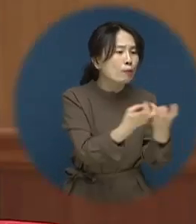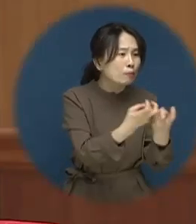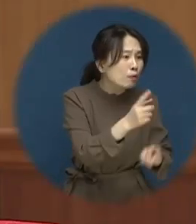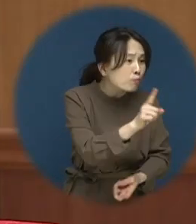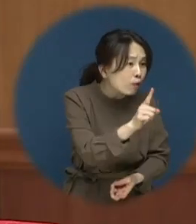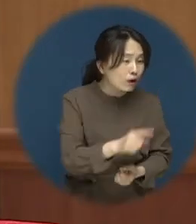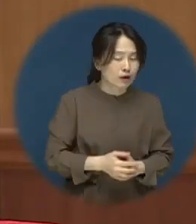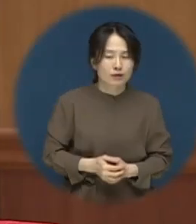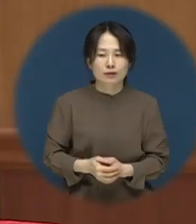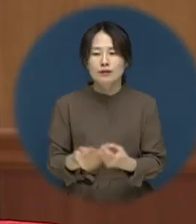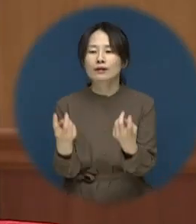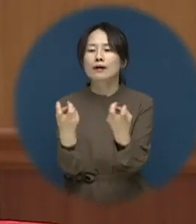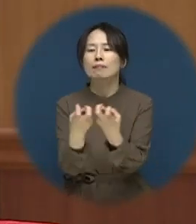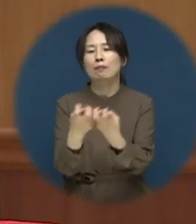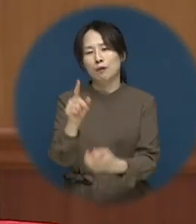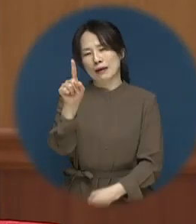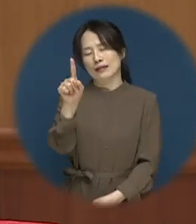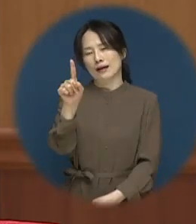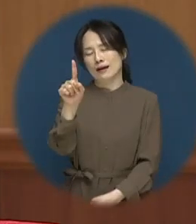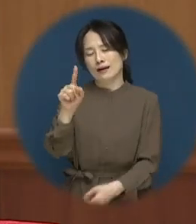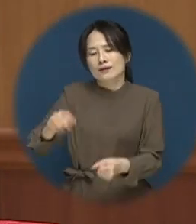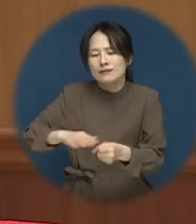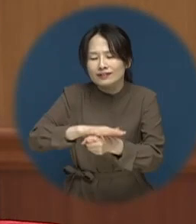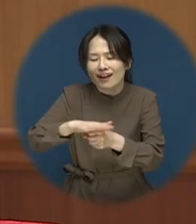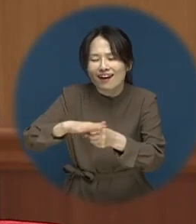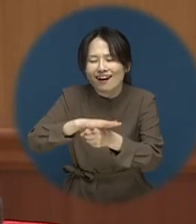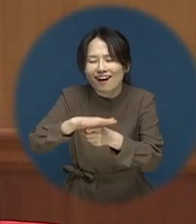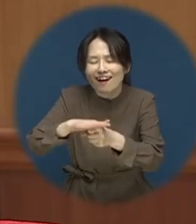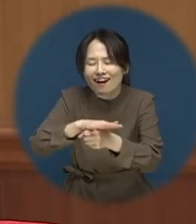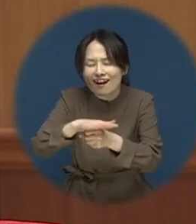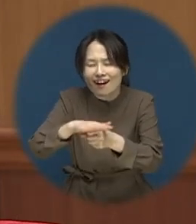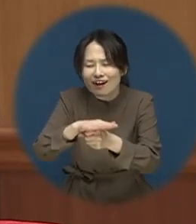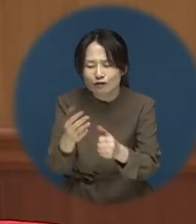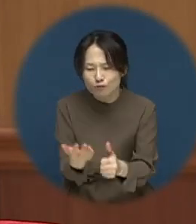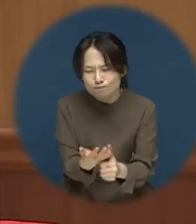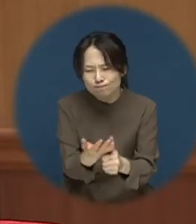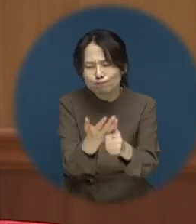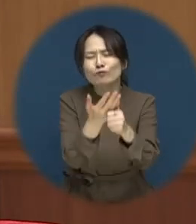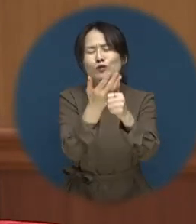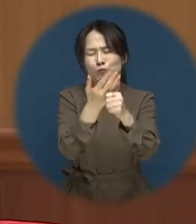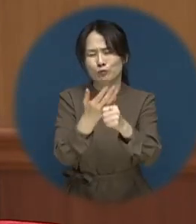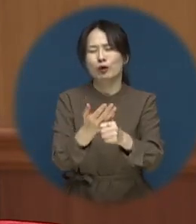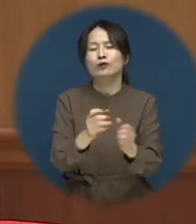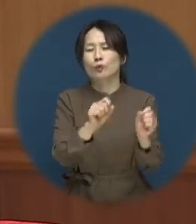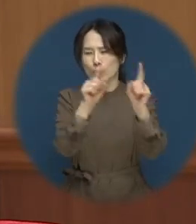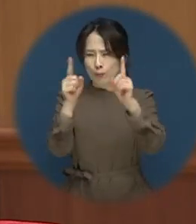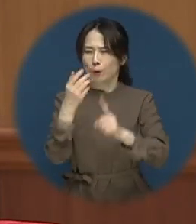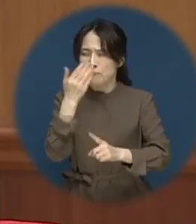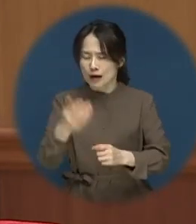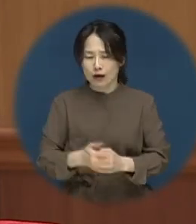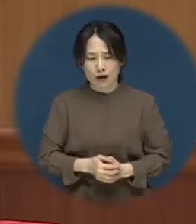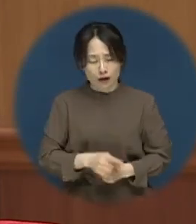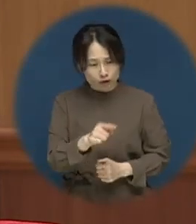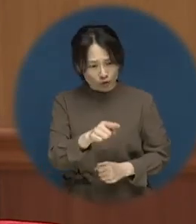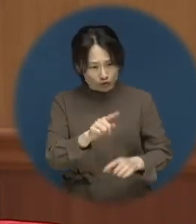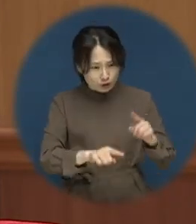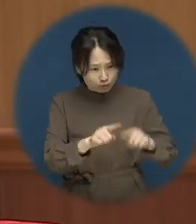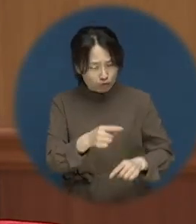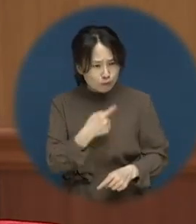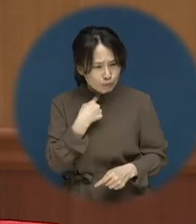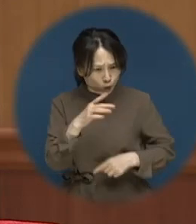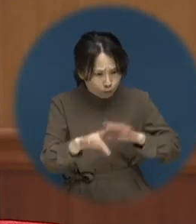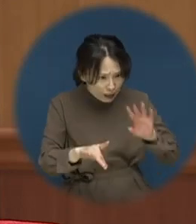방법은 하나예요. 뭐예요? 애정을 갖고 있으면 돼요. 화분, 집에 화분 관리하듯이. 네가 목이 마르구나. 예.